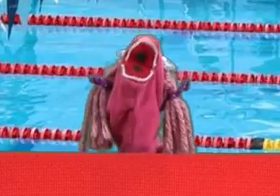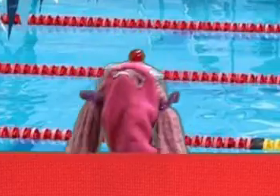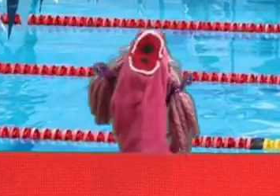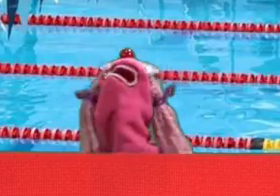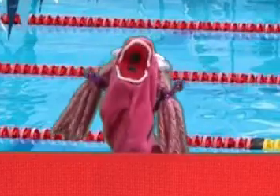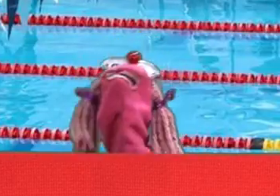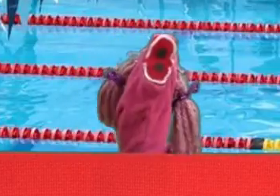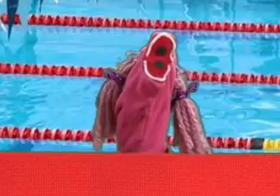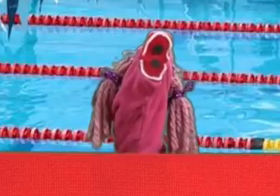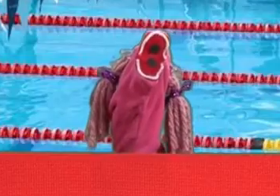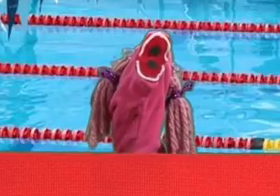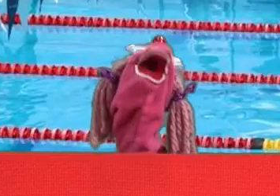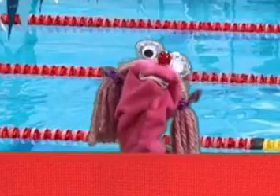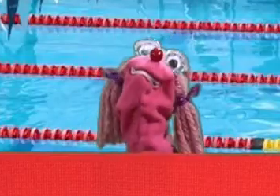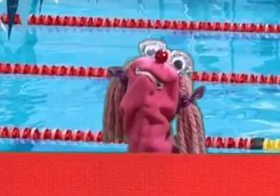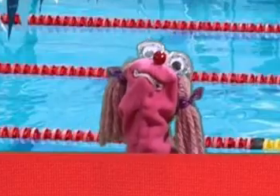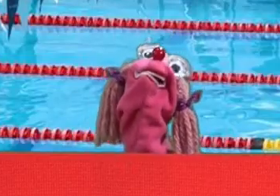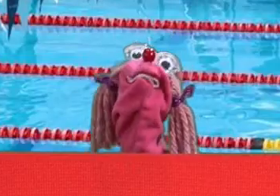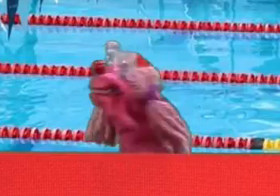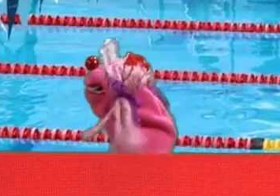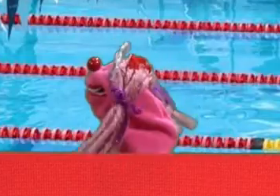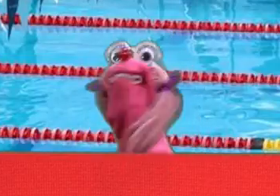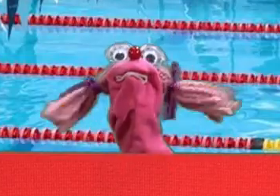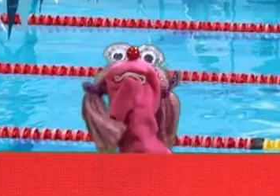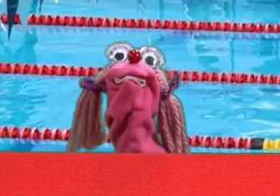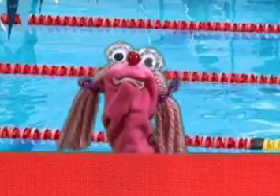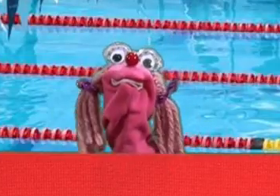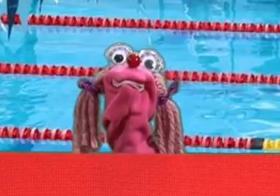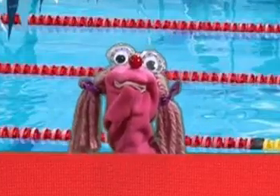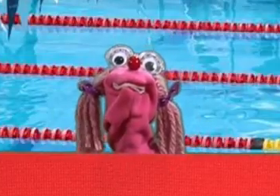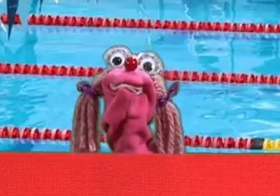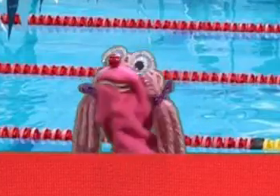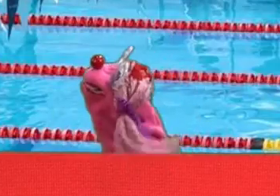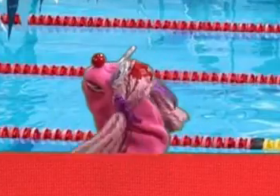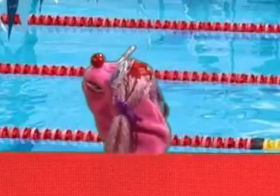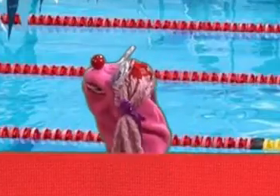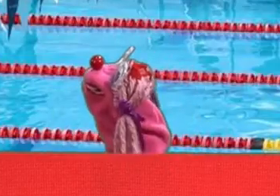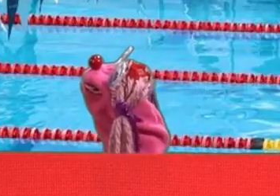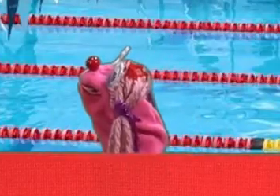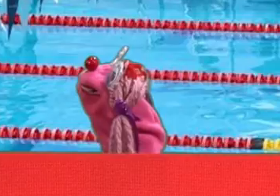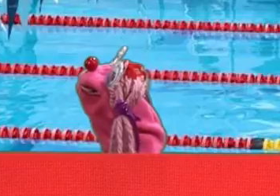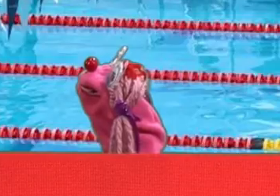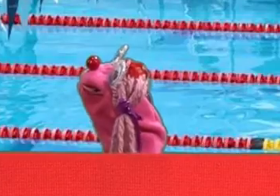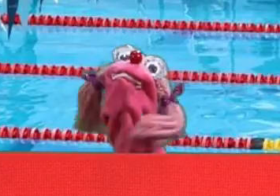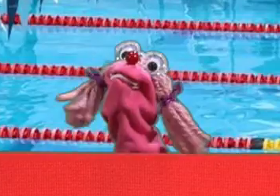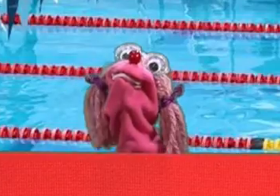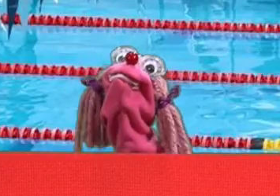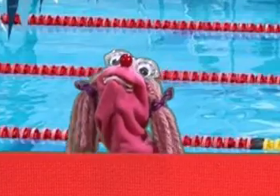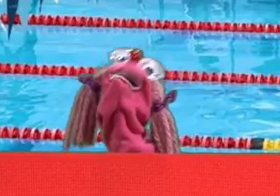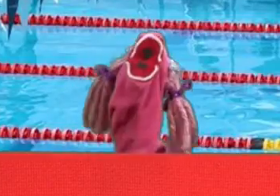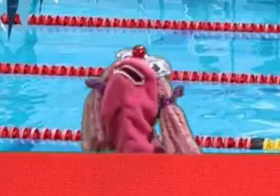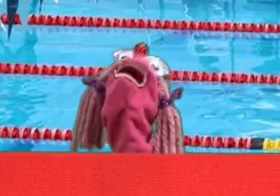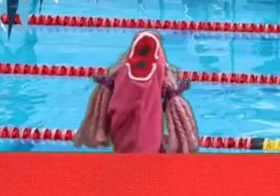Wat? Dis so cool. Dit is, maar ons moet nou gaan huiswerk doen, so ons sien julle weer